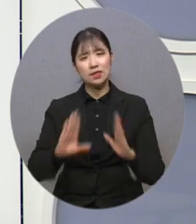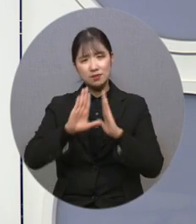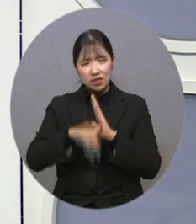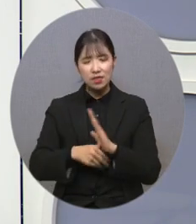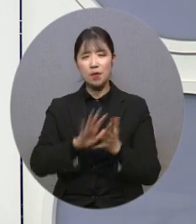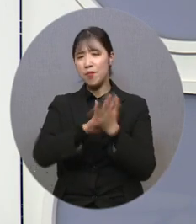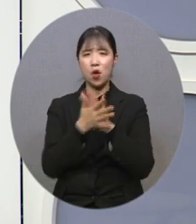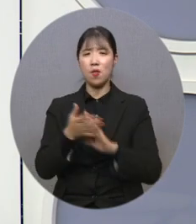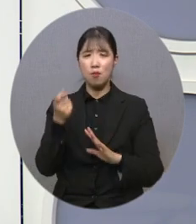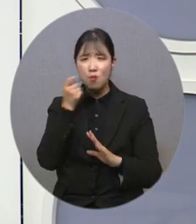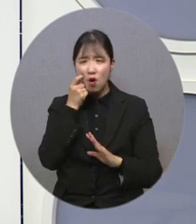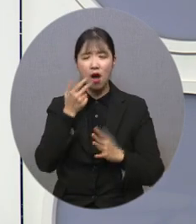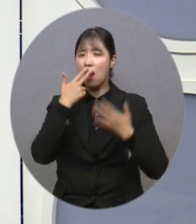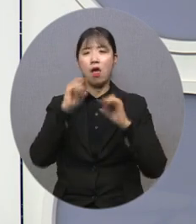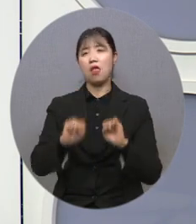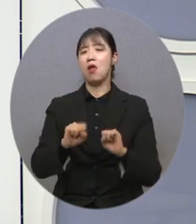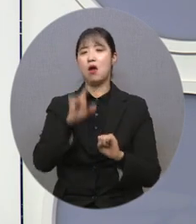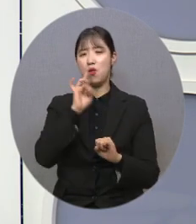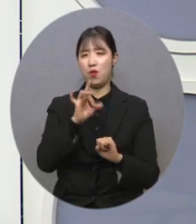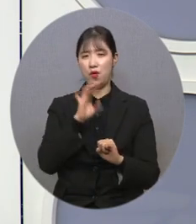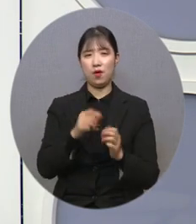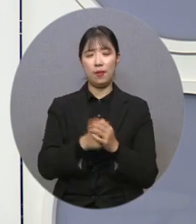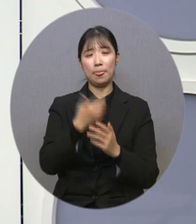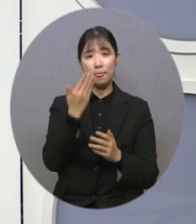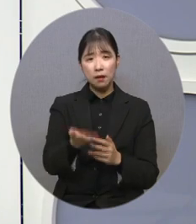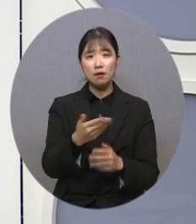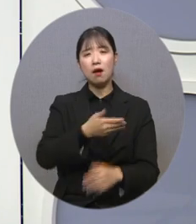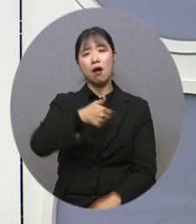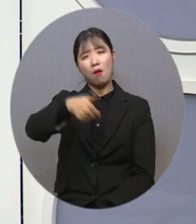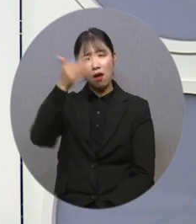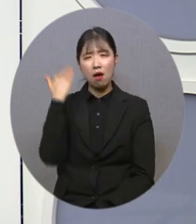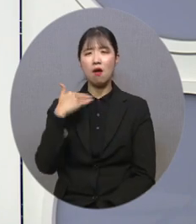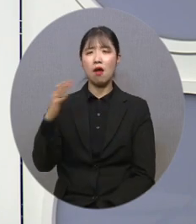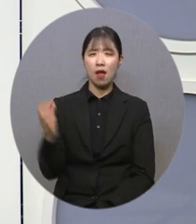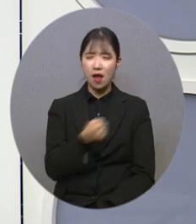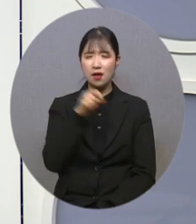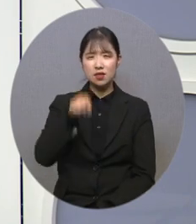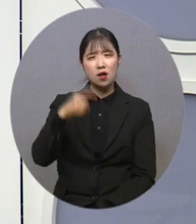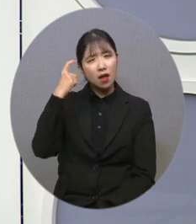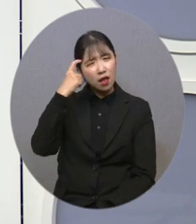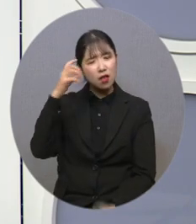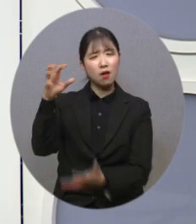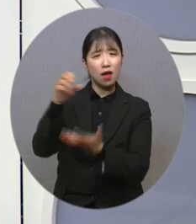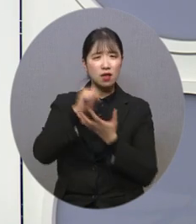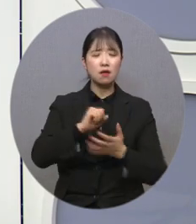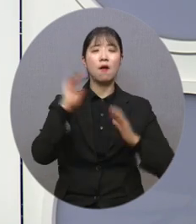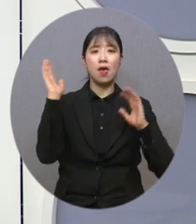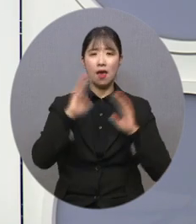않으면 살아남지 못한다. 당신들 과거에 갖고 있던 개념을 가지고 뭐